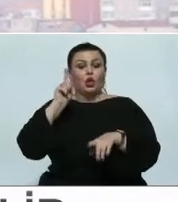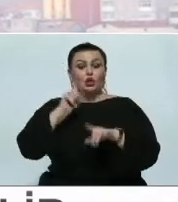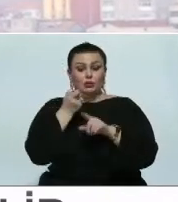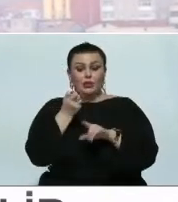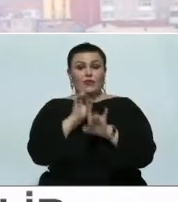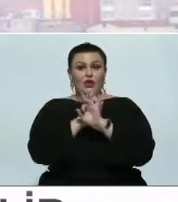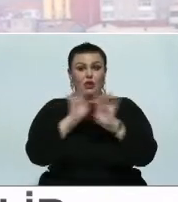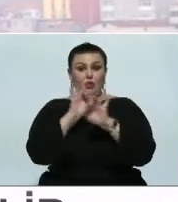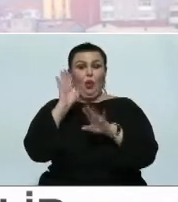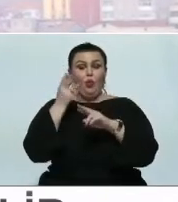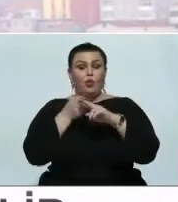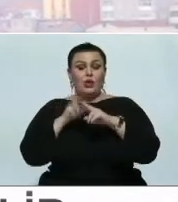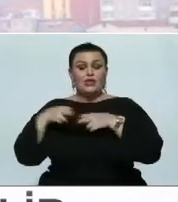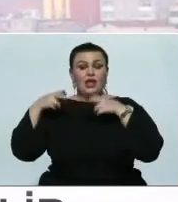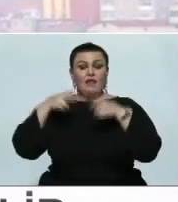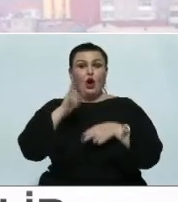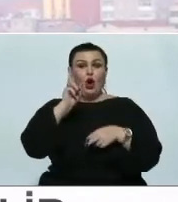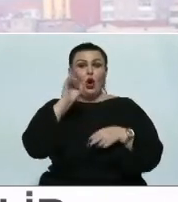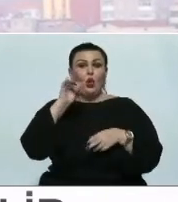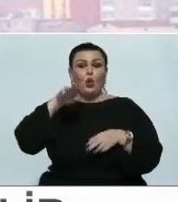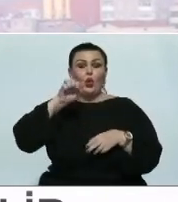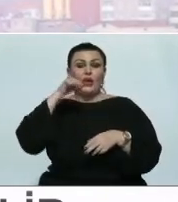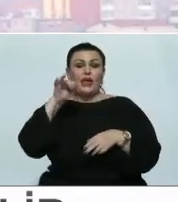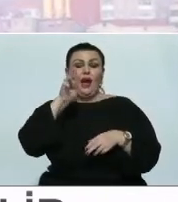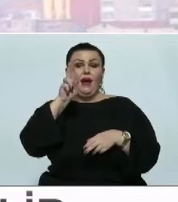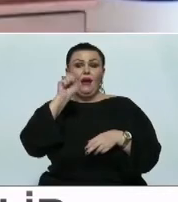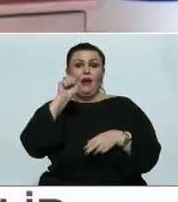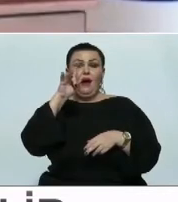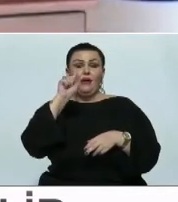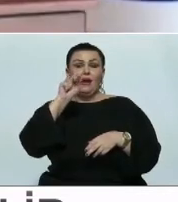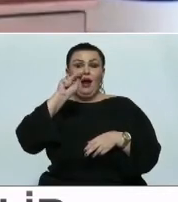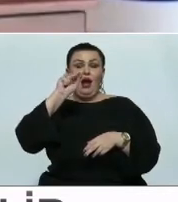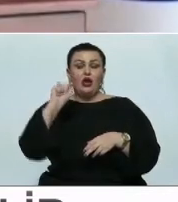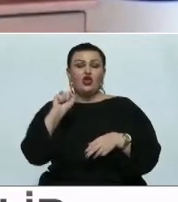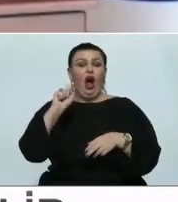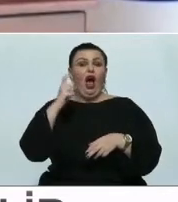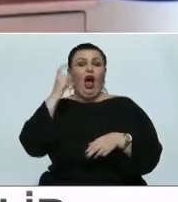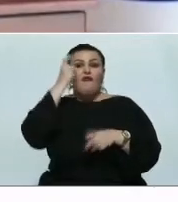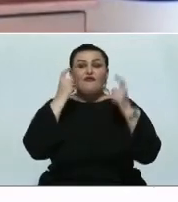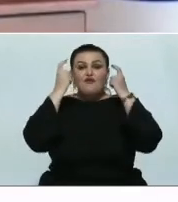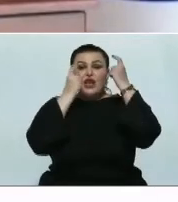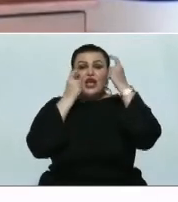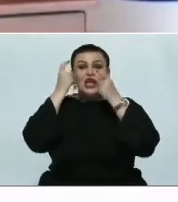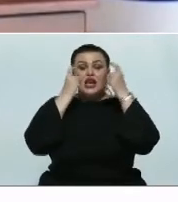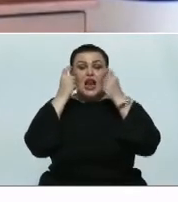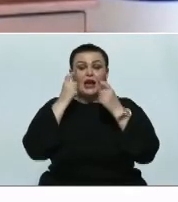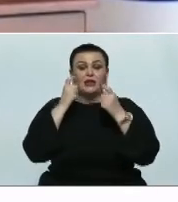Hələlik isə bu səfərlə bağlı Kutay Qaracanın fikirlərini eşidək. Çeşit kutlama olduğunu